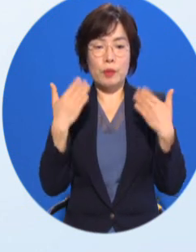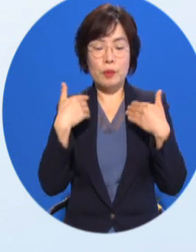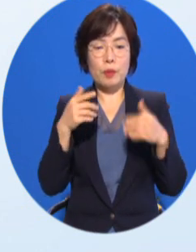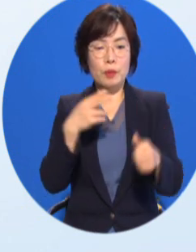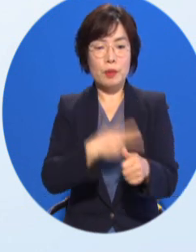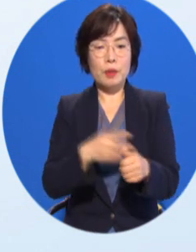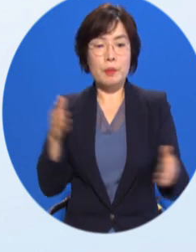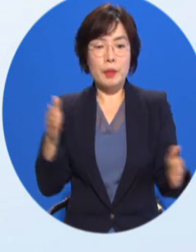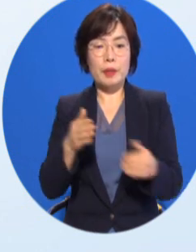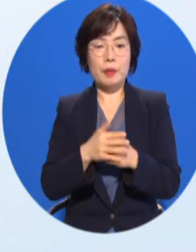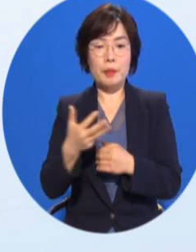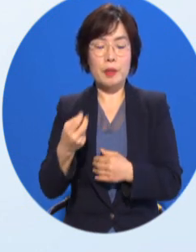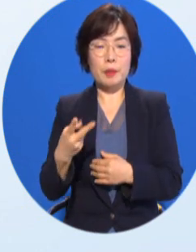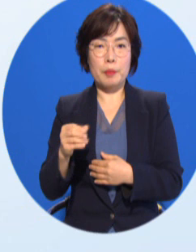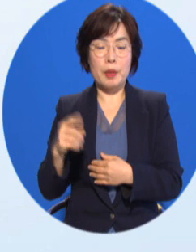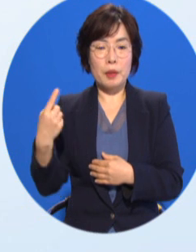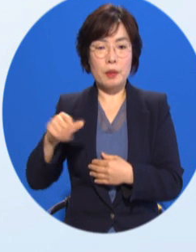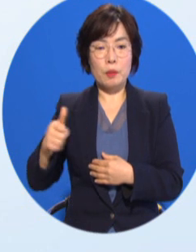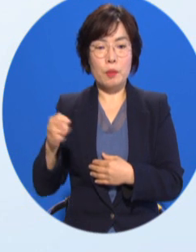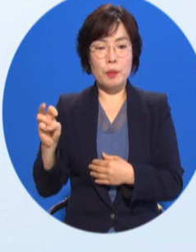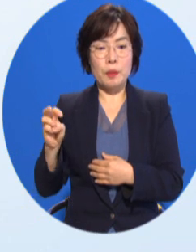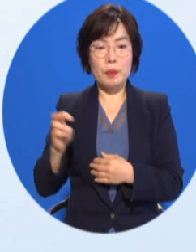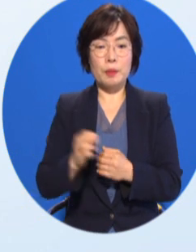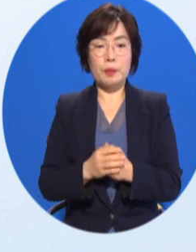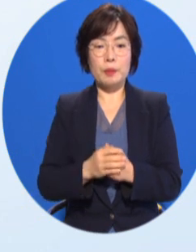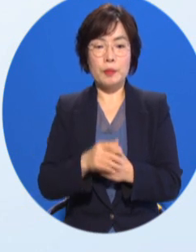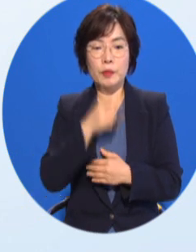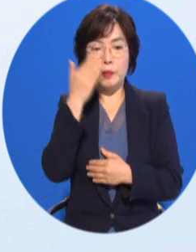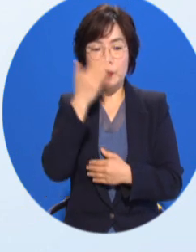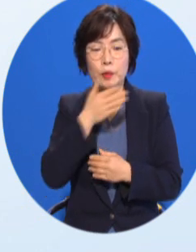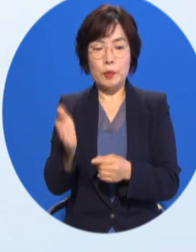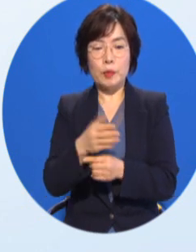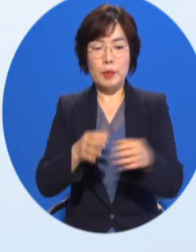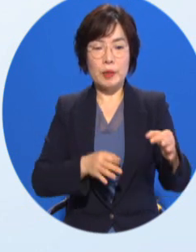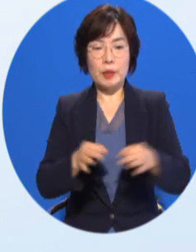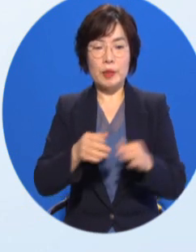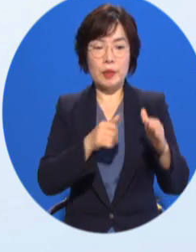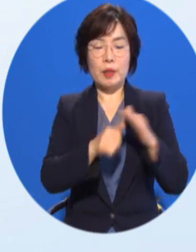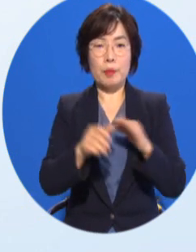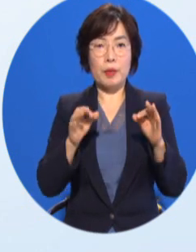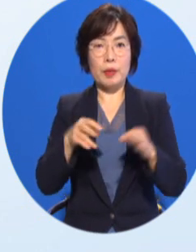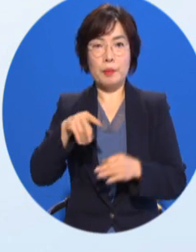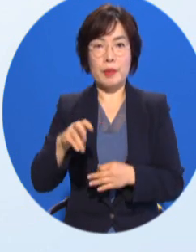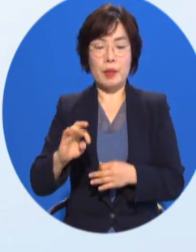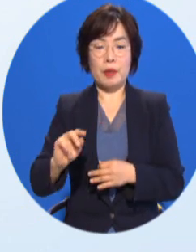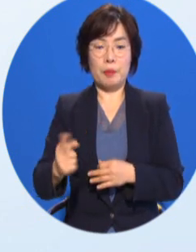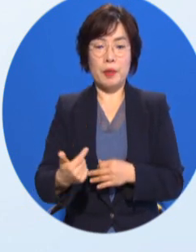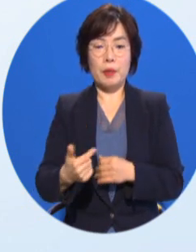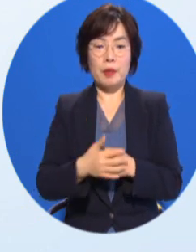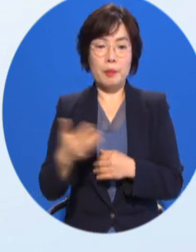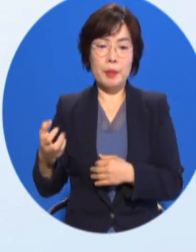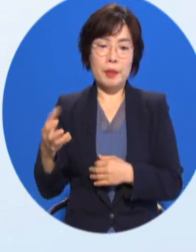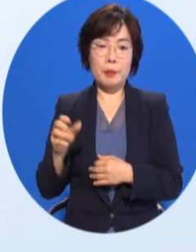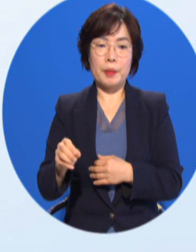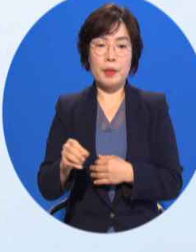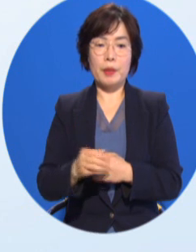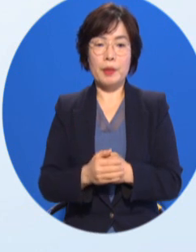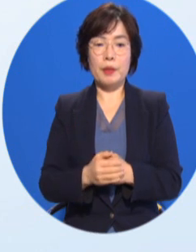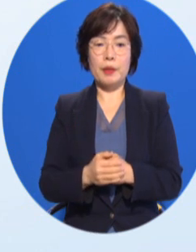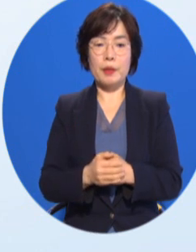신월초등학교 교직원 및 학생 일동 82만 1,530원, 여수 수산시장 대표 김상민 80만